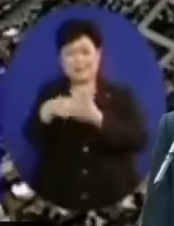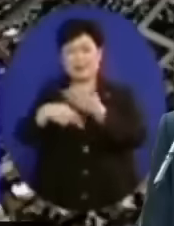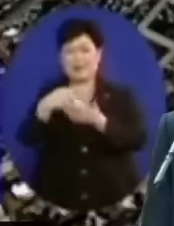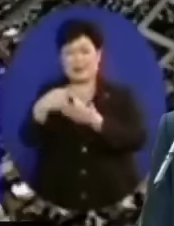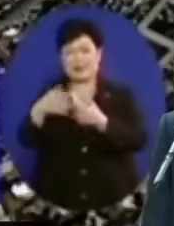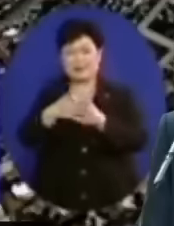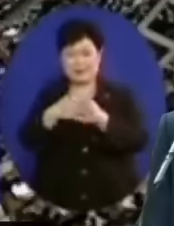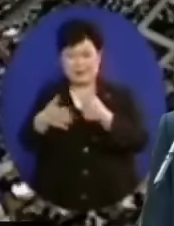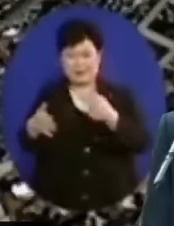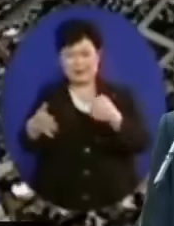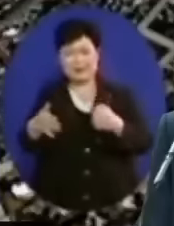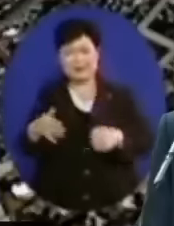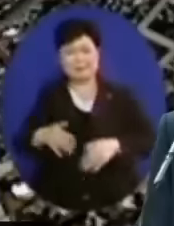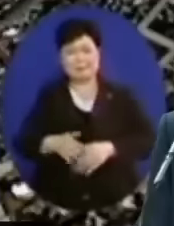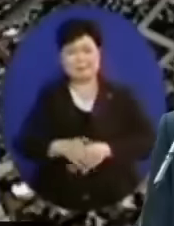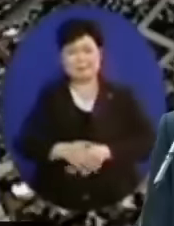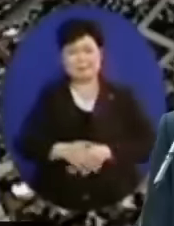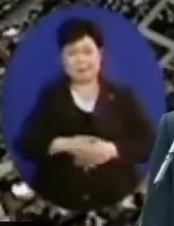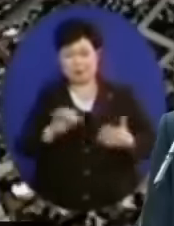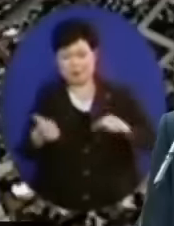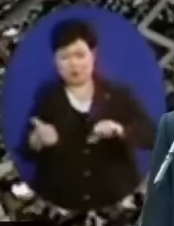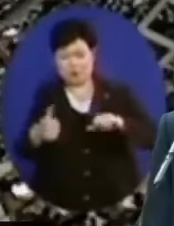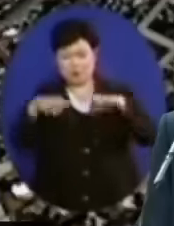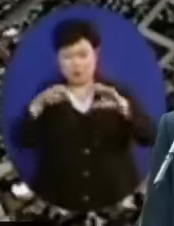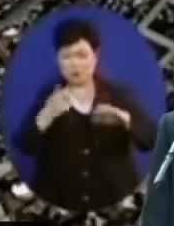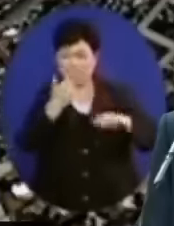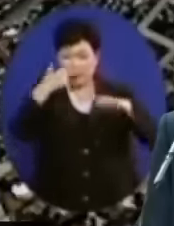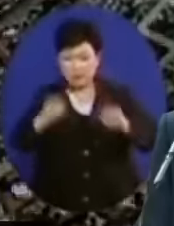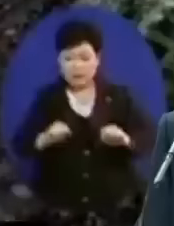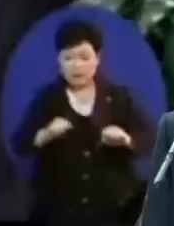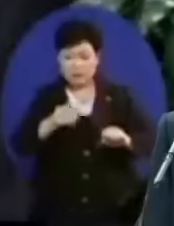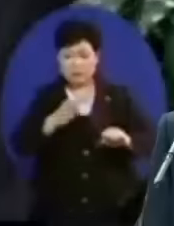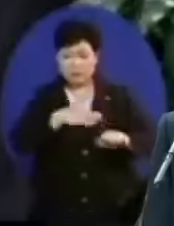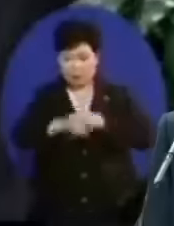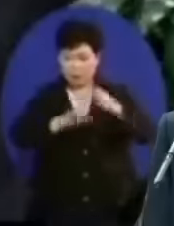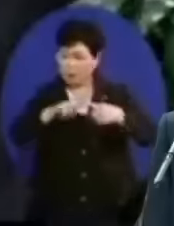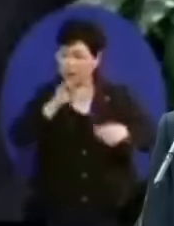야훼신데 죽고 사는 것도 자기 마음대로 안 됩니다. 여러분